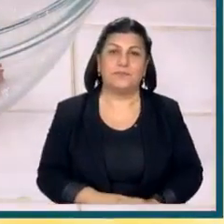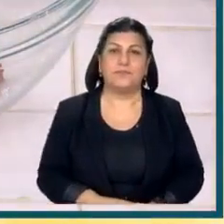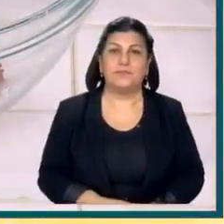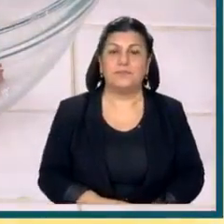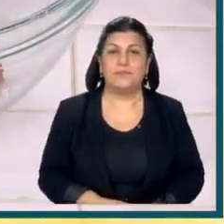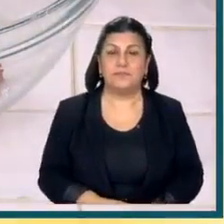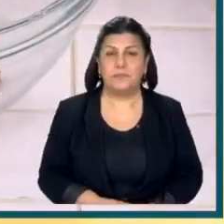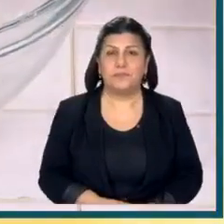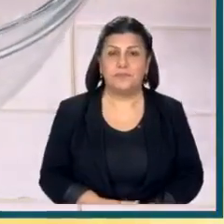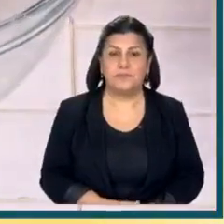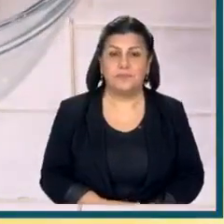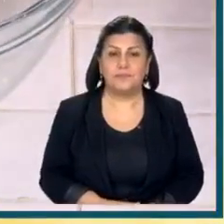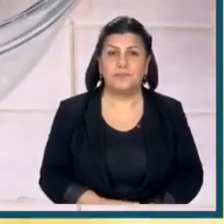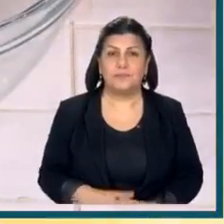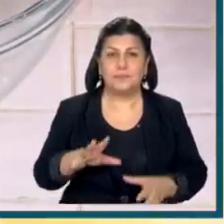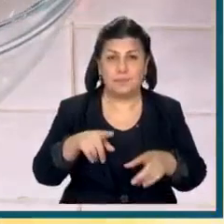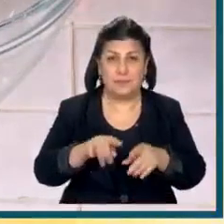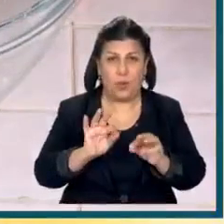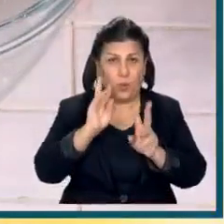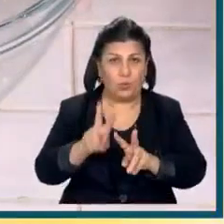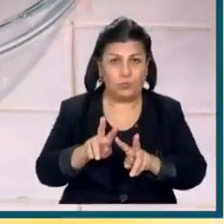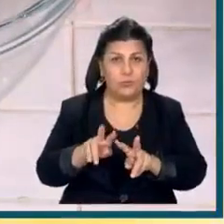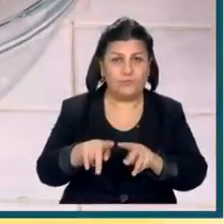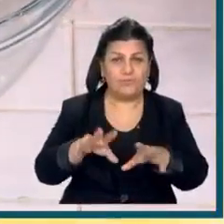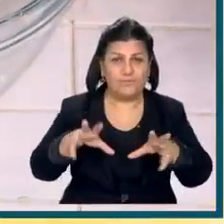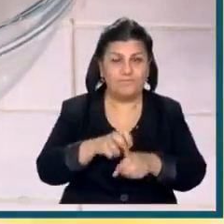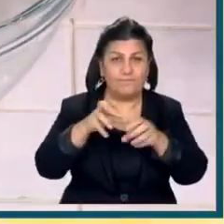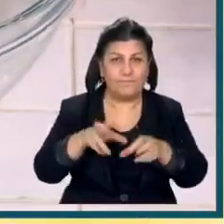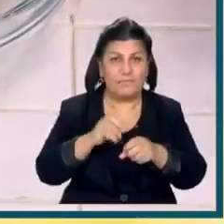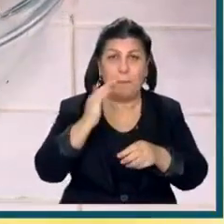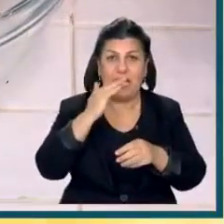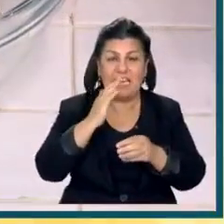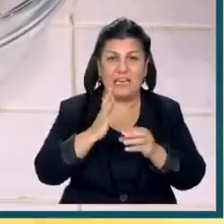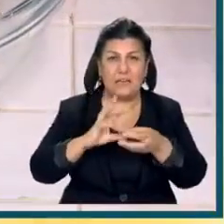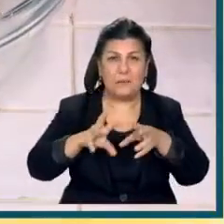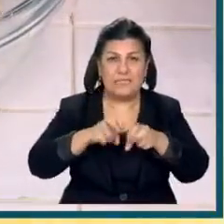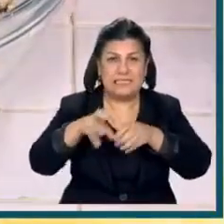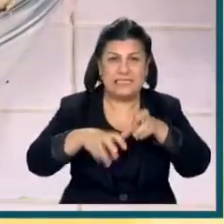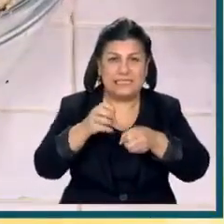bu şekilde yoğuruyoruz önce parçalayacağım peyniri